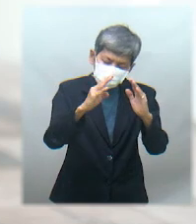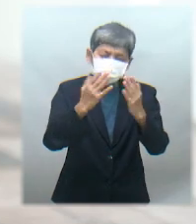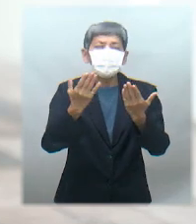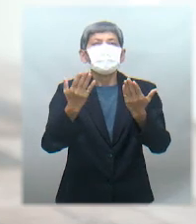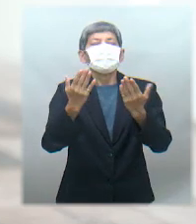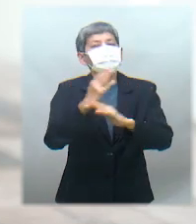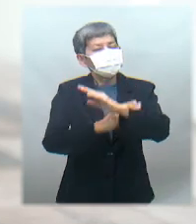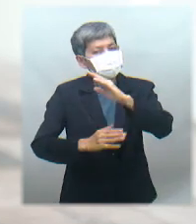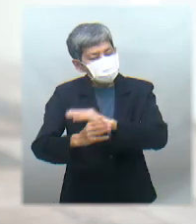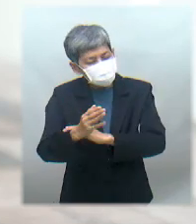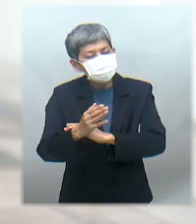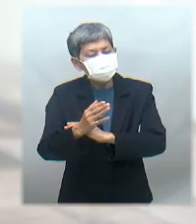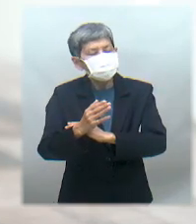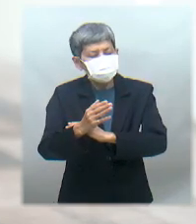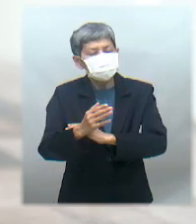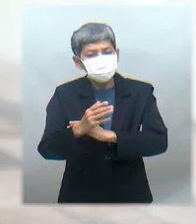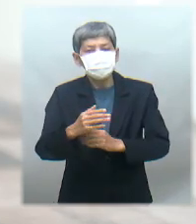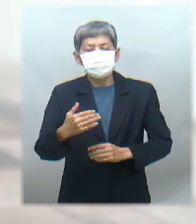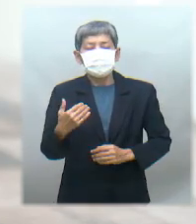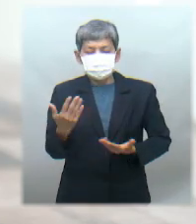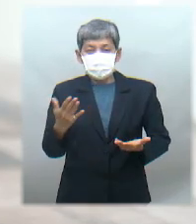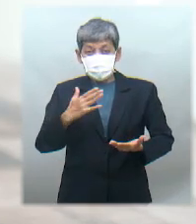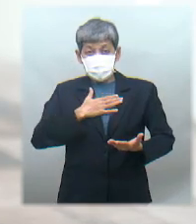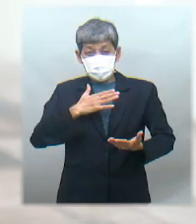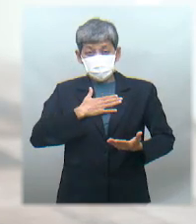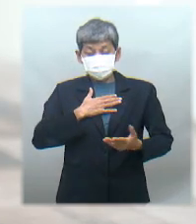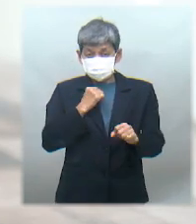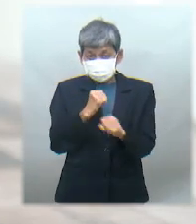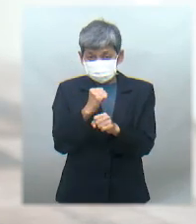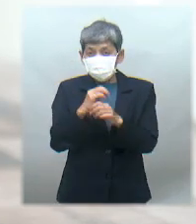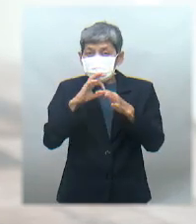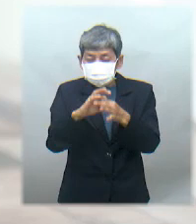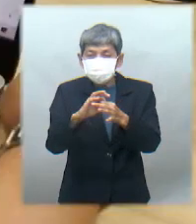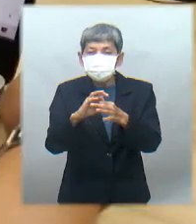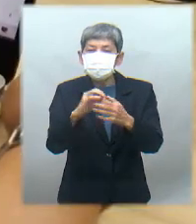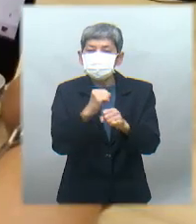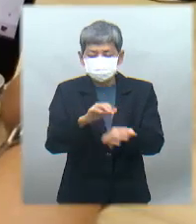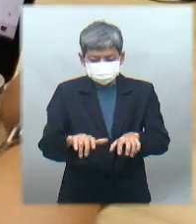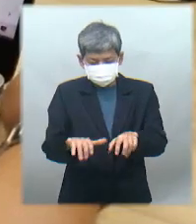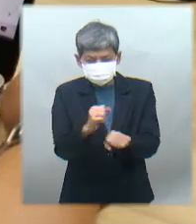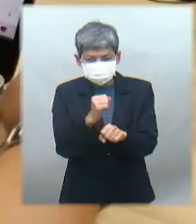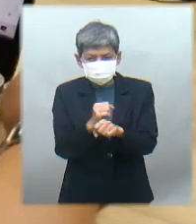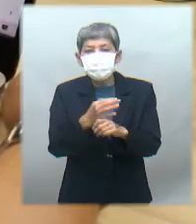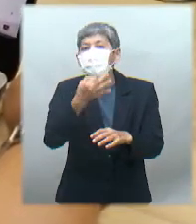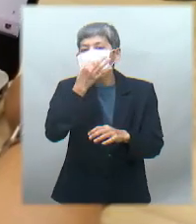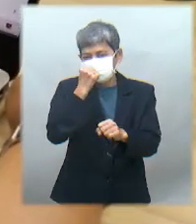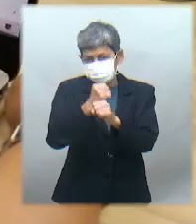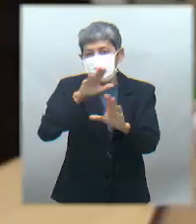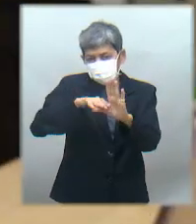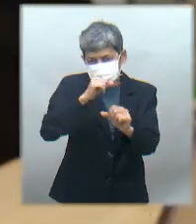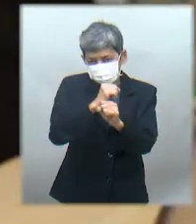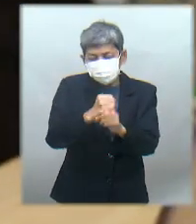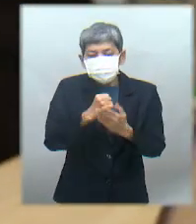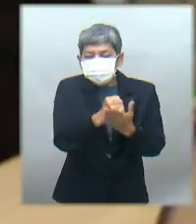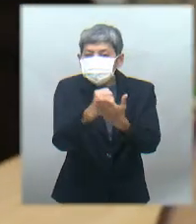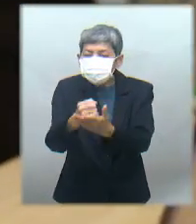ทางกเคลิ่ไ อะไรทางๆแล้็มีส่วนที่ได้ถามก็คือเกยวกัเรียของการ ดำนันการการจางงานด้วยนะครัผมก็คือ